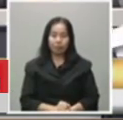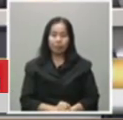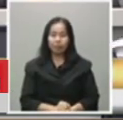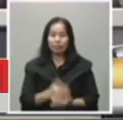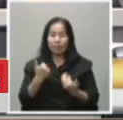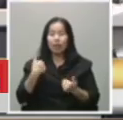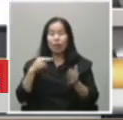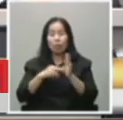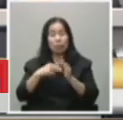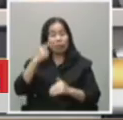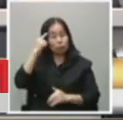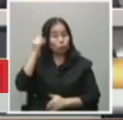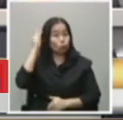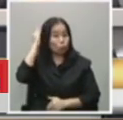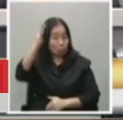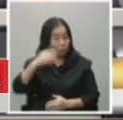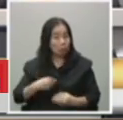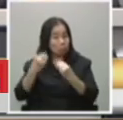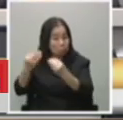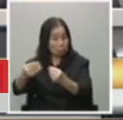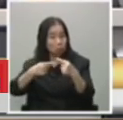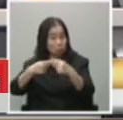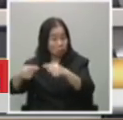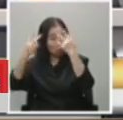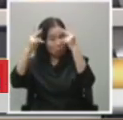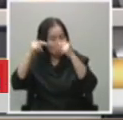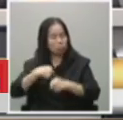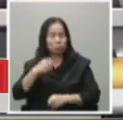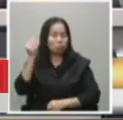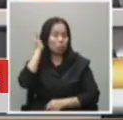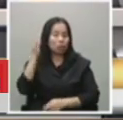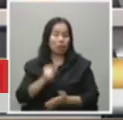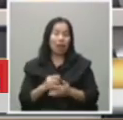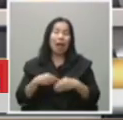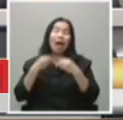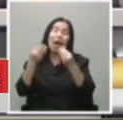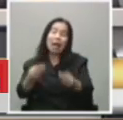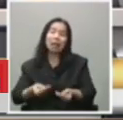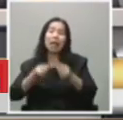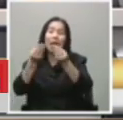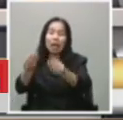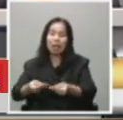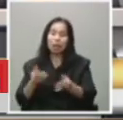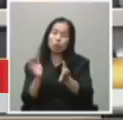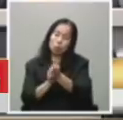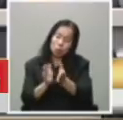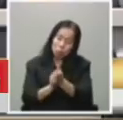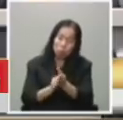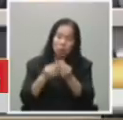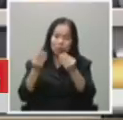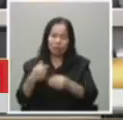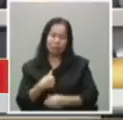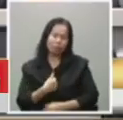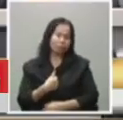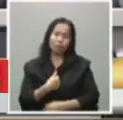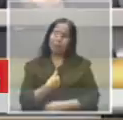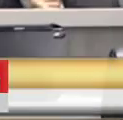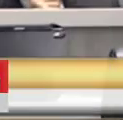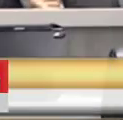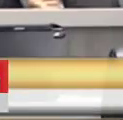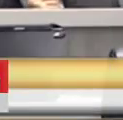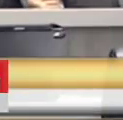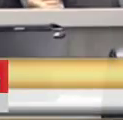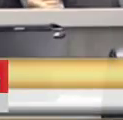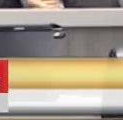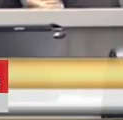ะไว้ใจท่านนายกรัฐมนตรีได้ไงครับการอภิปรายเช่นนี้ท่านจะมาอวยพรกันจะมาชื่นชมสมนัสก็ไม่ใช่การอภิปรายไม่ไว้วาง